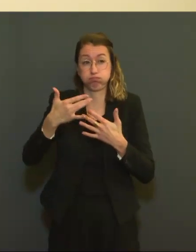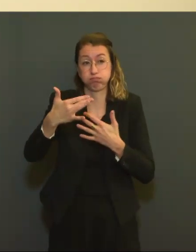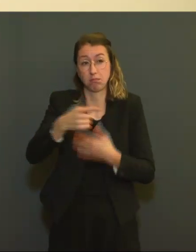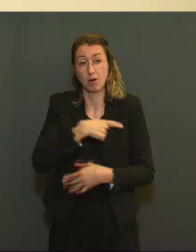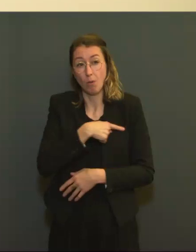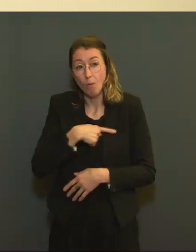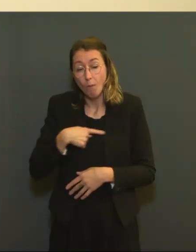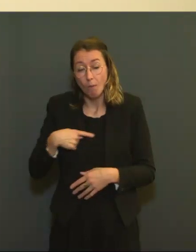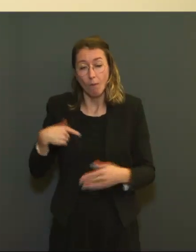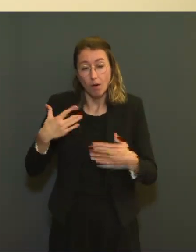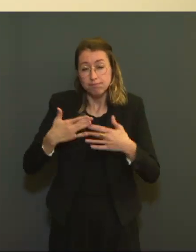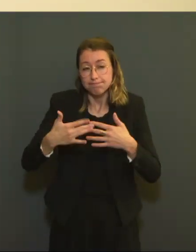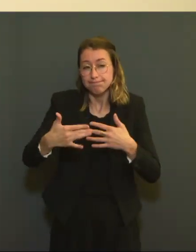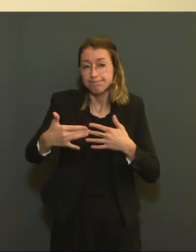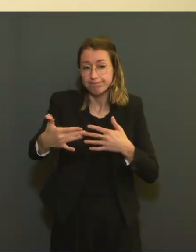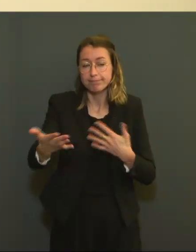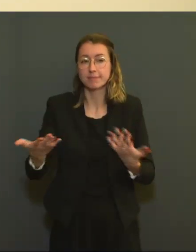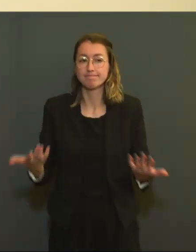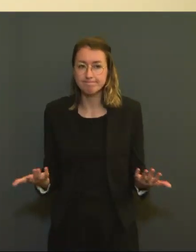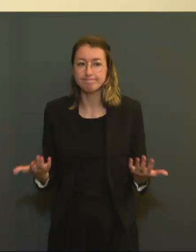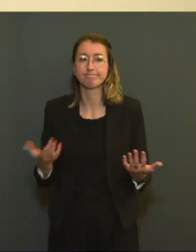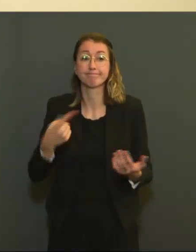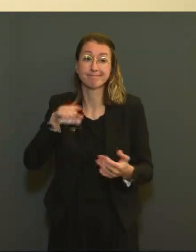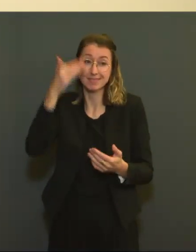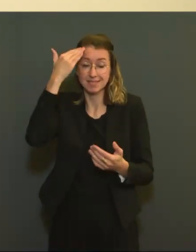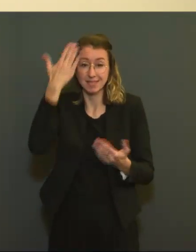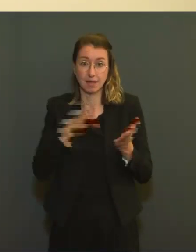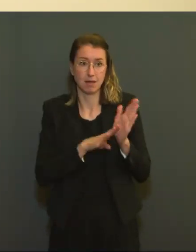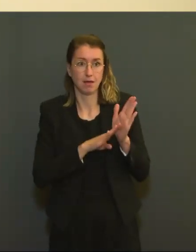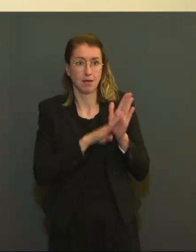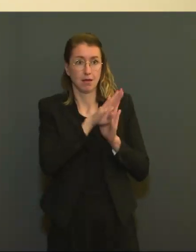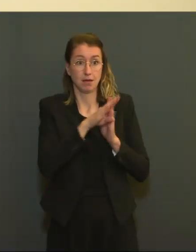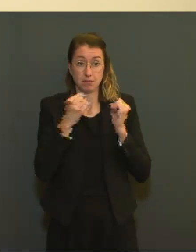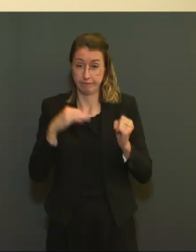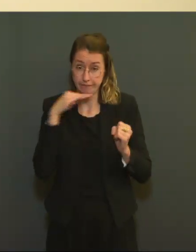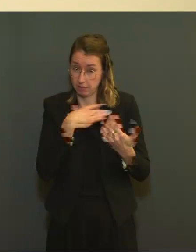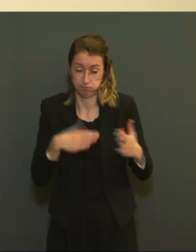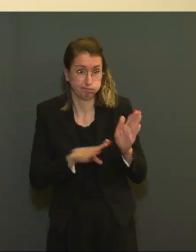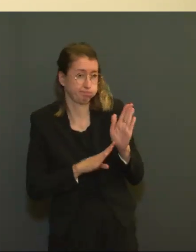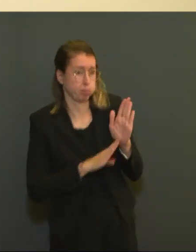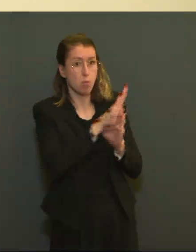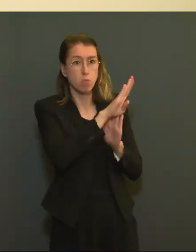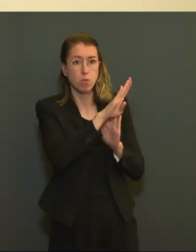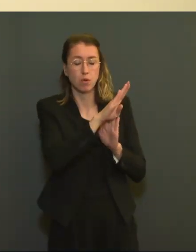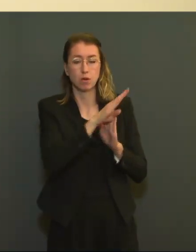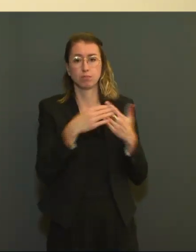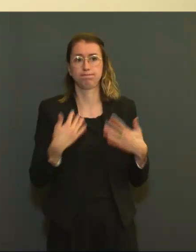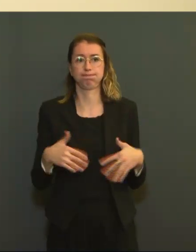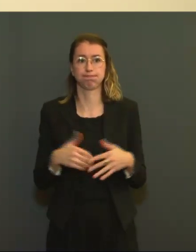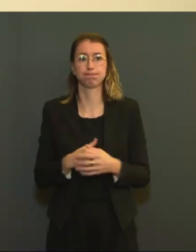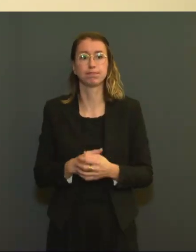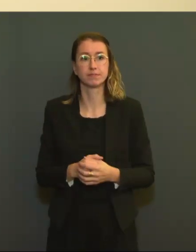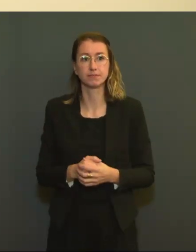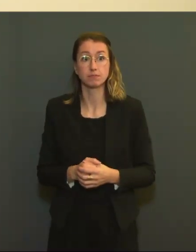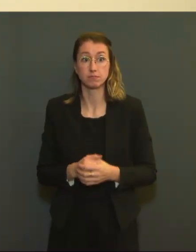On sait que la courbe des infections peut s'élever très rapidement, que la courbe peut réellement s'emballer,